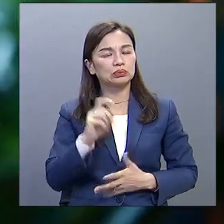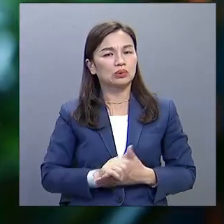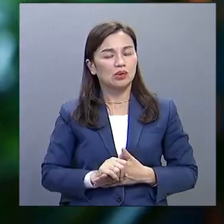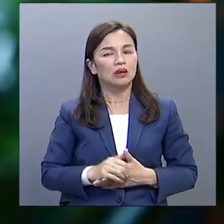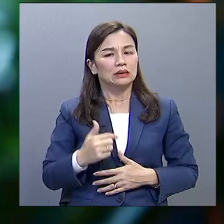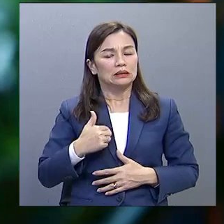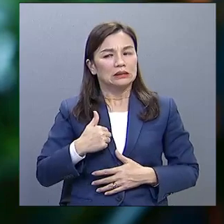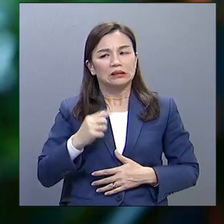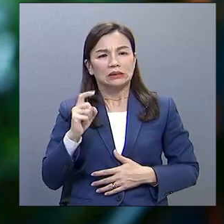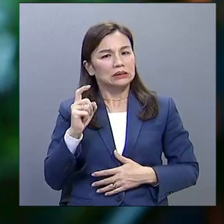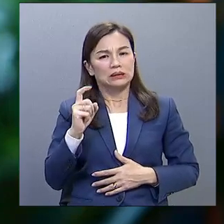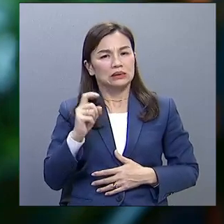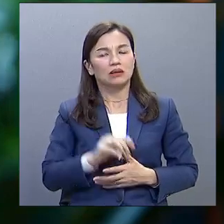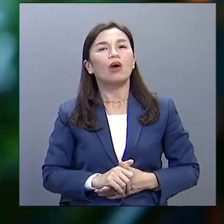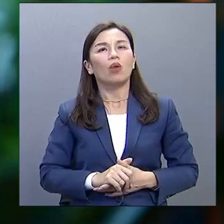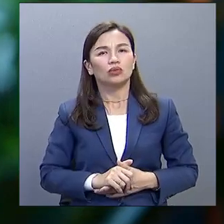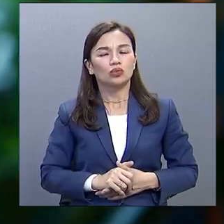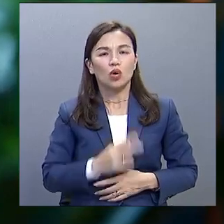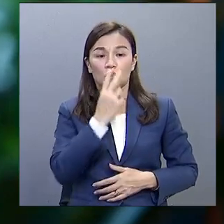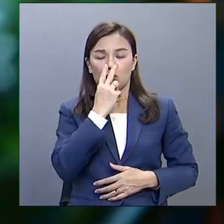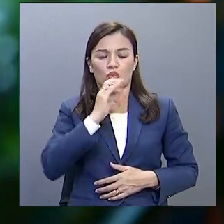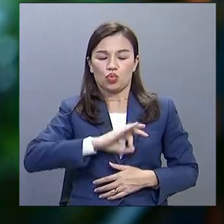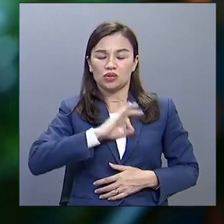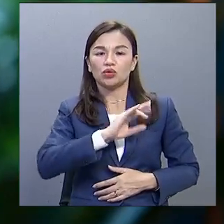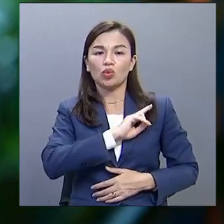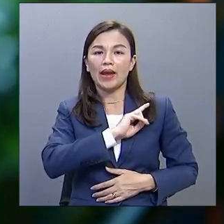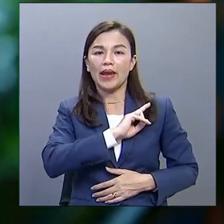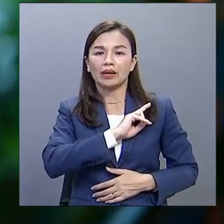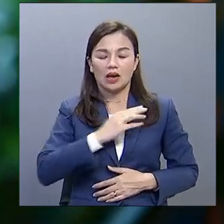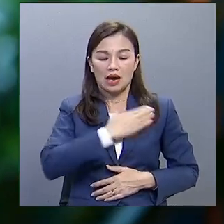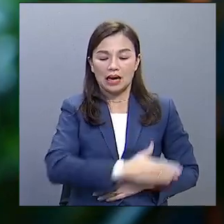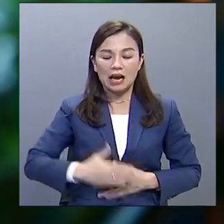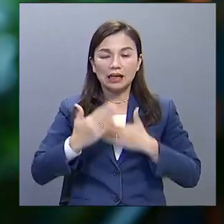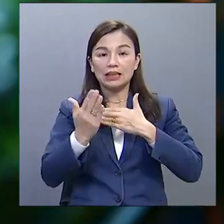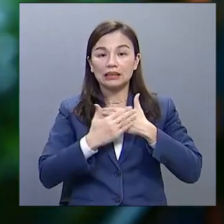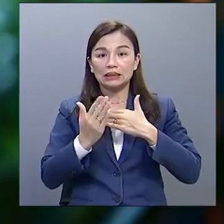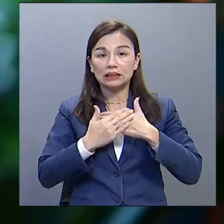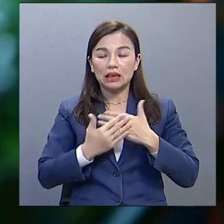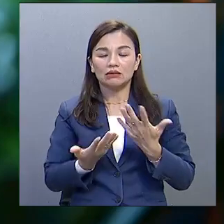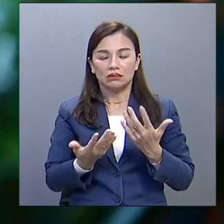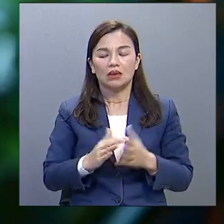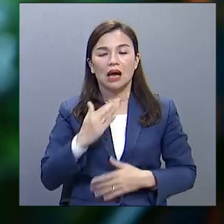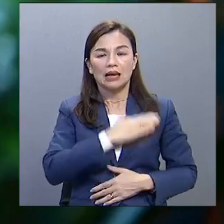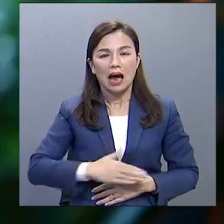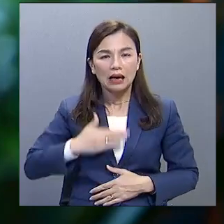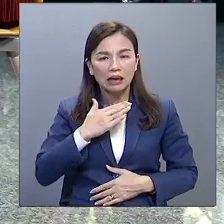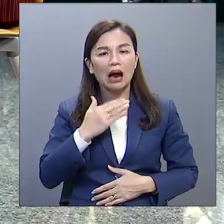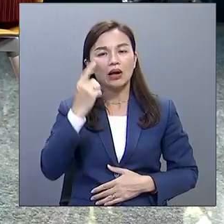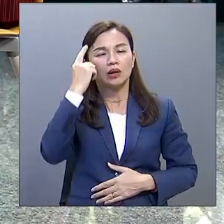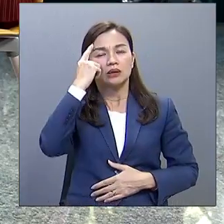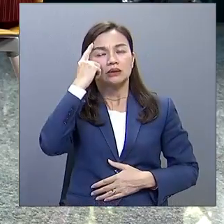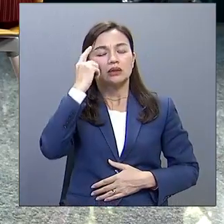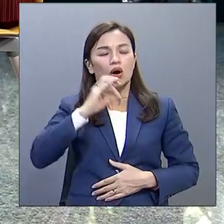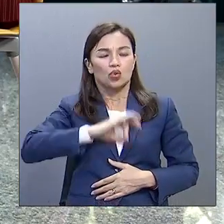ฟังมันอันนี้จริงๆอ่ะสิ่งสำคัญต้องฟังตัวเองเยอะๆว่าร่างกายมันจะเตือนทุกอย่างมีอะไรเกิดขึ้นในชีวิตร่างกายมันจะบอกเราอยู่ที่เราอ่ะ